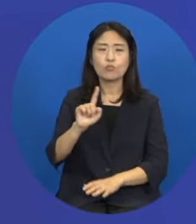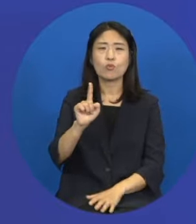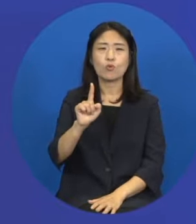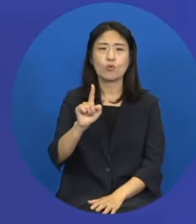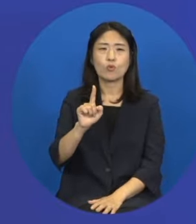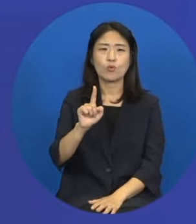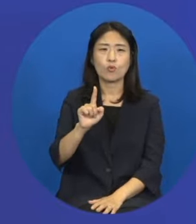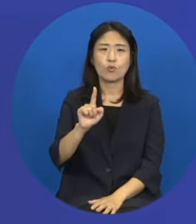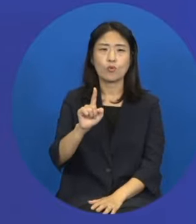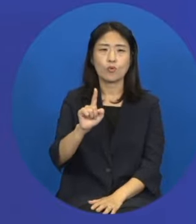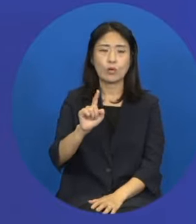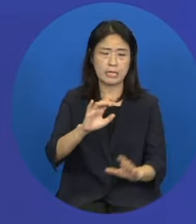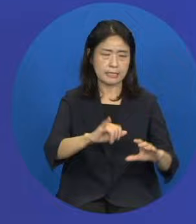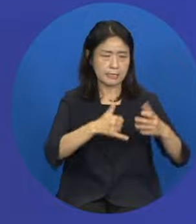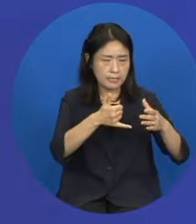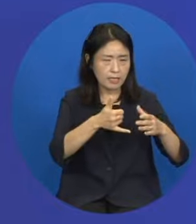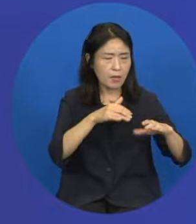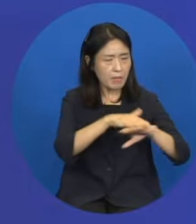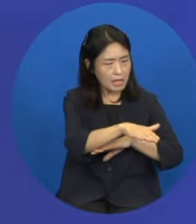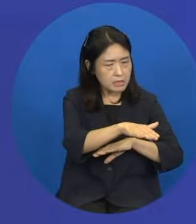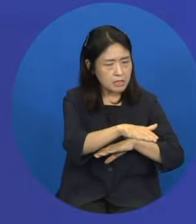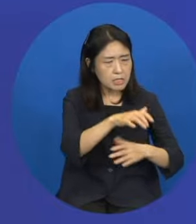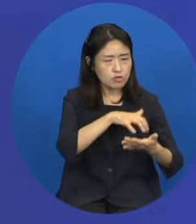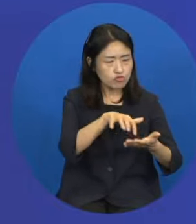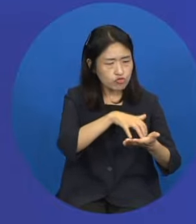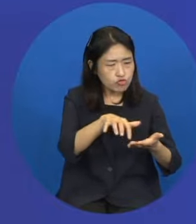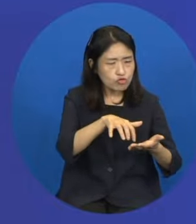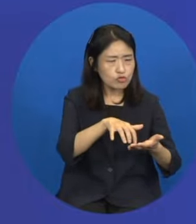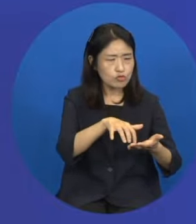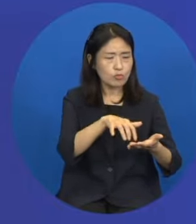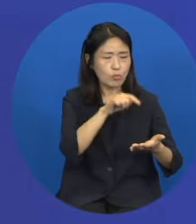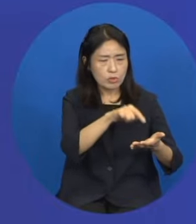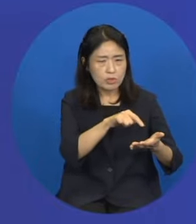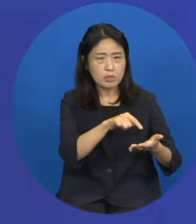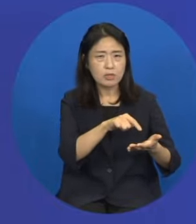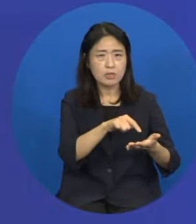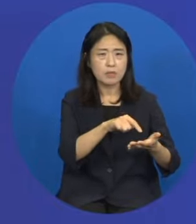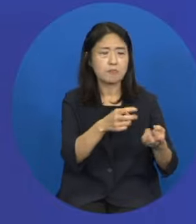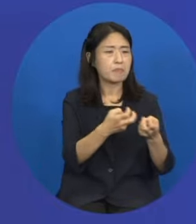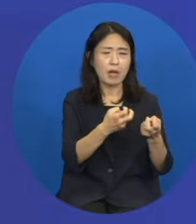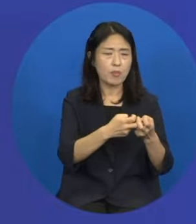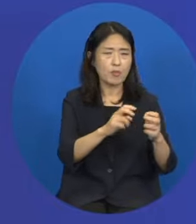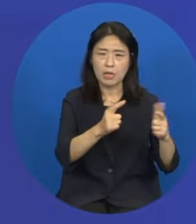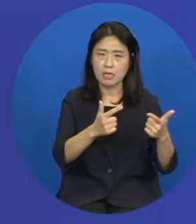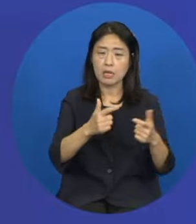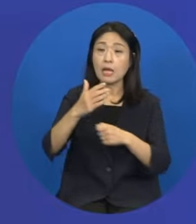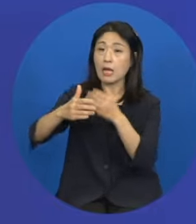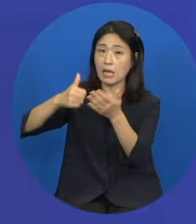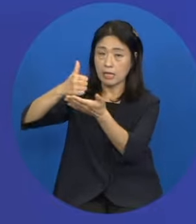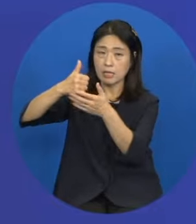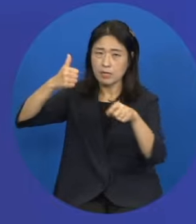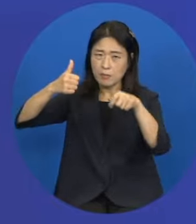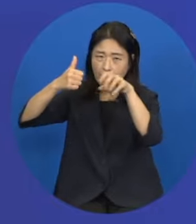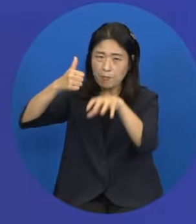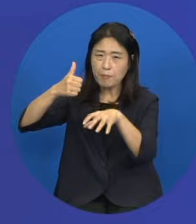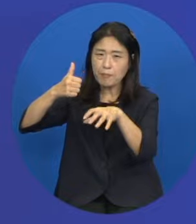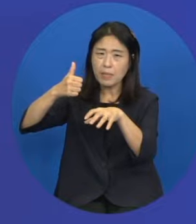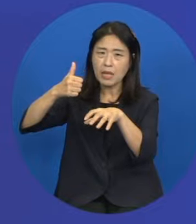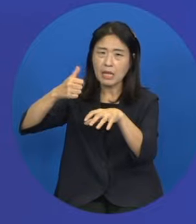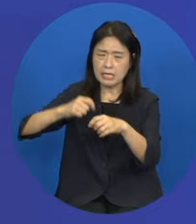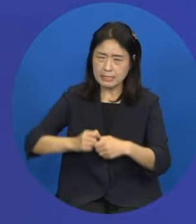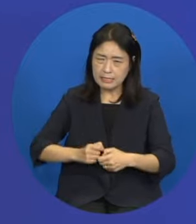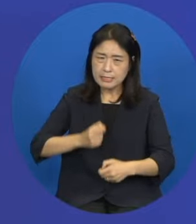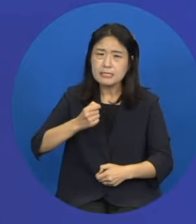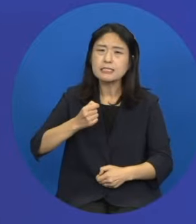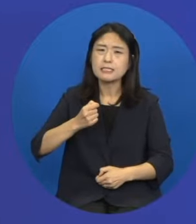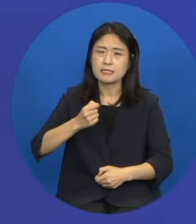힘의 논리와 숫자가 아니라 그 앞에 먼저 하나님 앞에 신실하게 서는 것이 우선이고